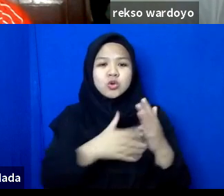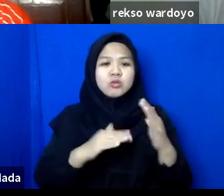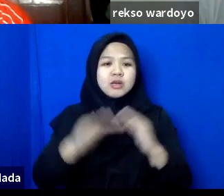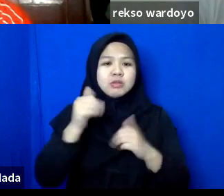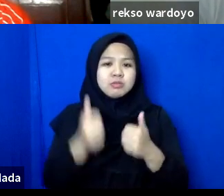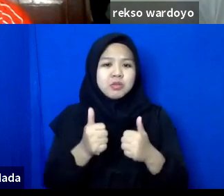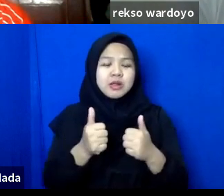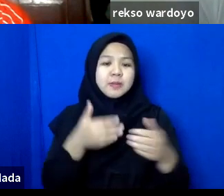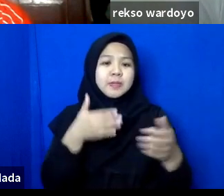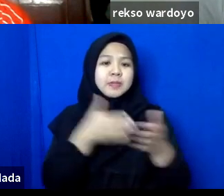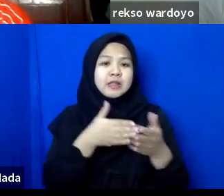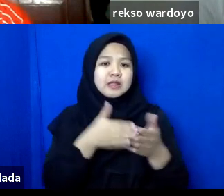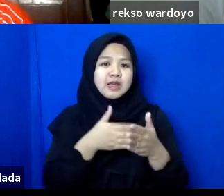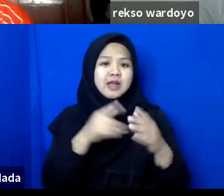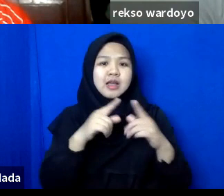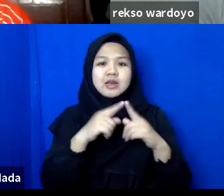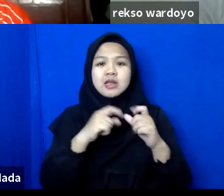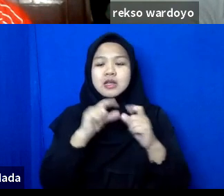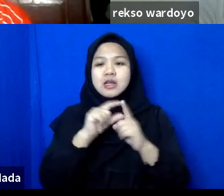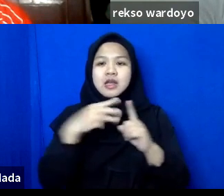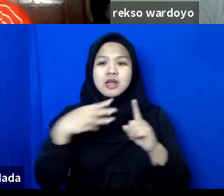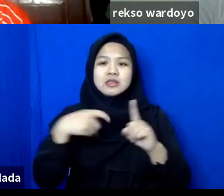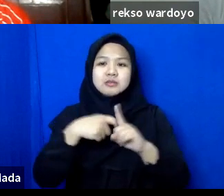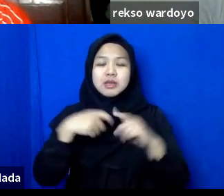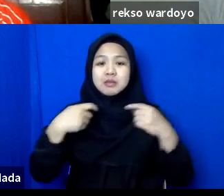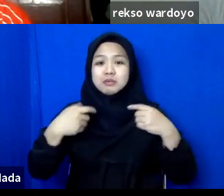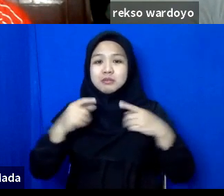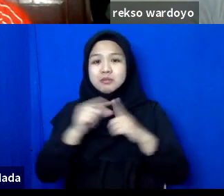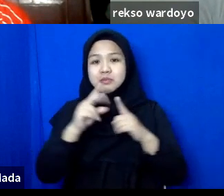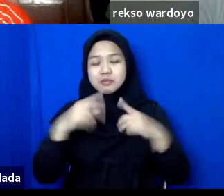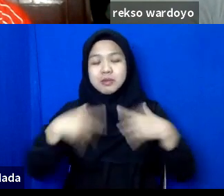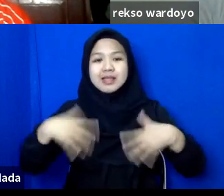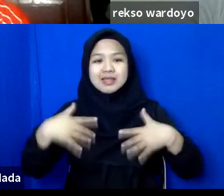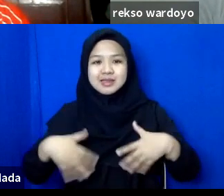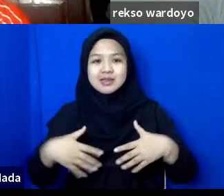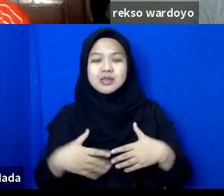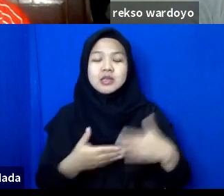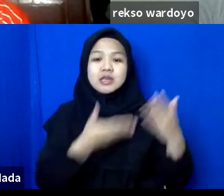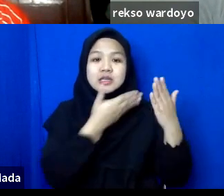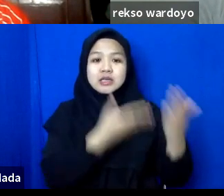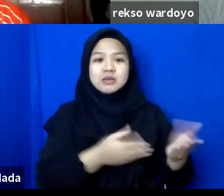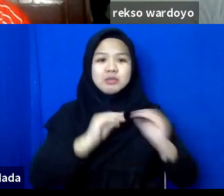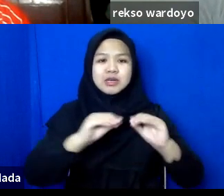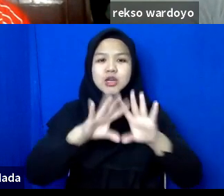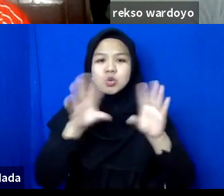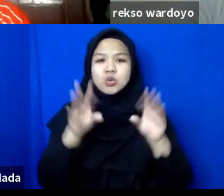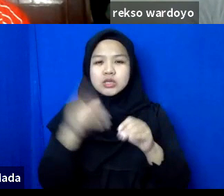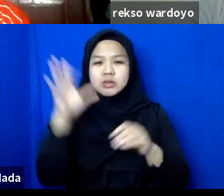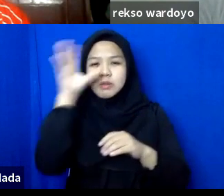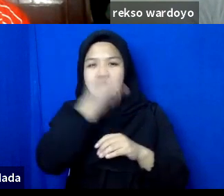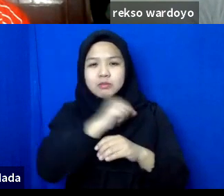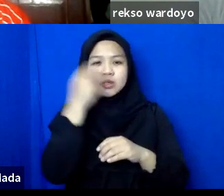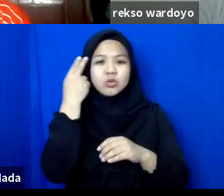tantangan aspek praktis karena ini wah ini pendidikan inklusi dipahami